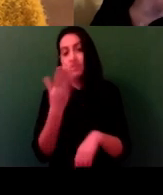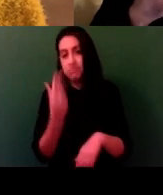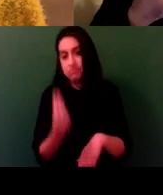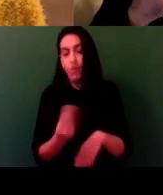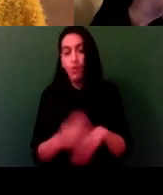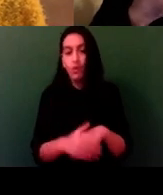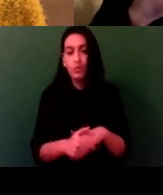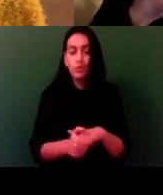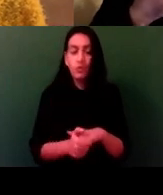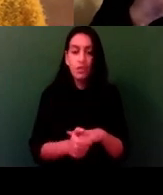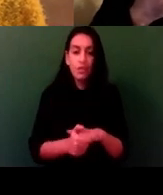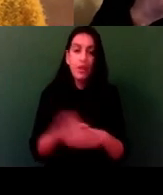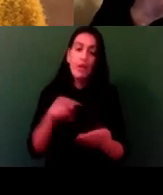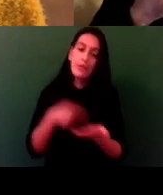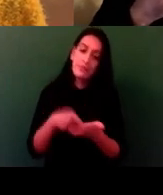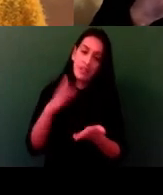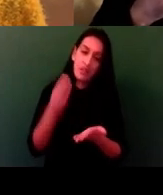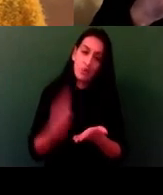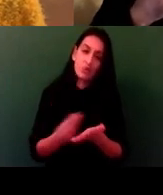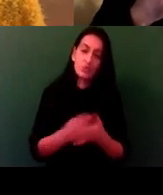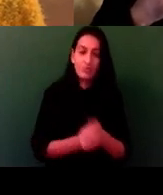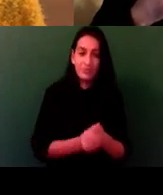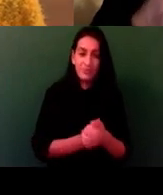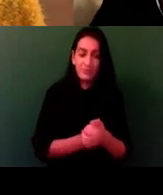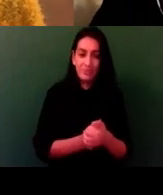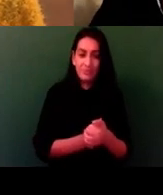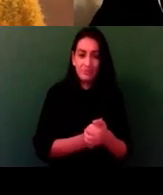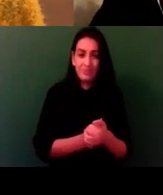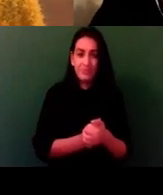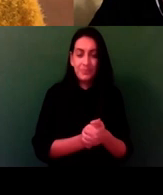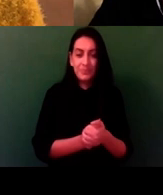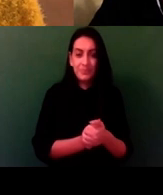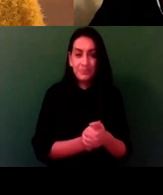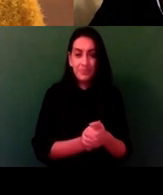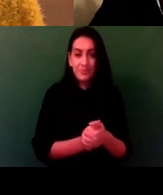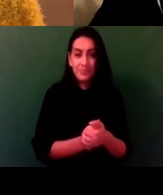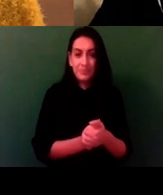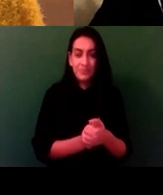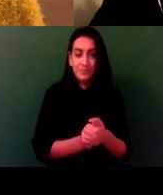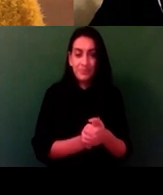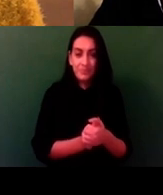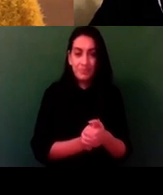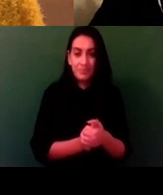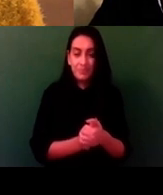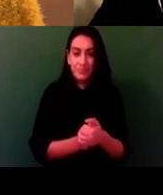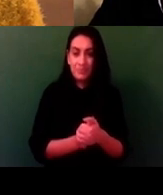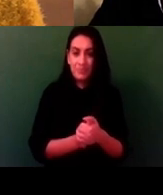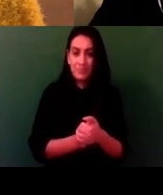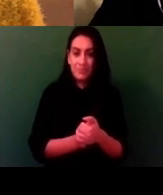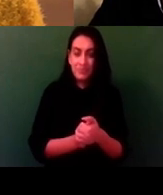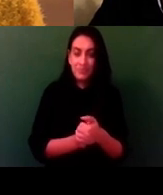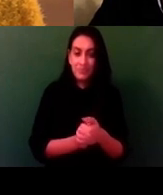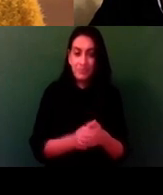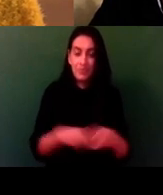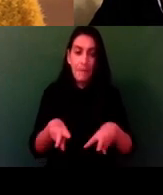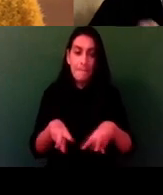İlk gözden çıkardıkları gene bu kampanya süreci olmuş oldu. MAD'ın da benzer bir deneyimi bilmiyorum, değinmek isterler mi? Onların da var